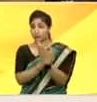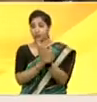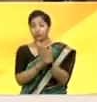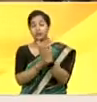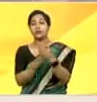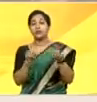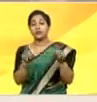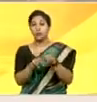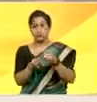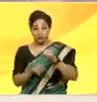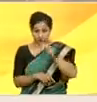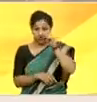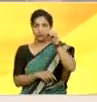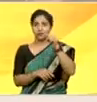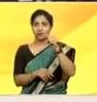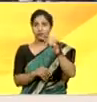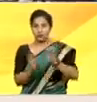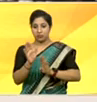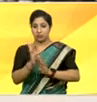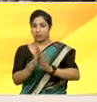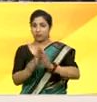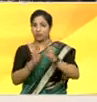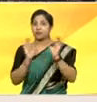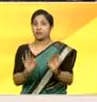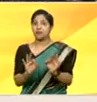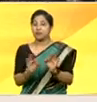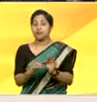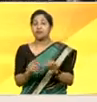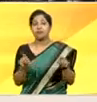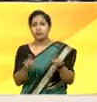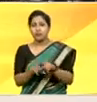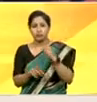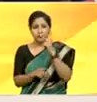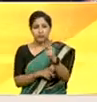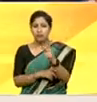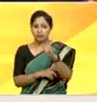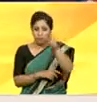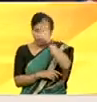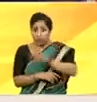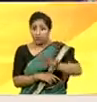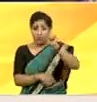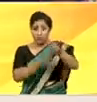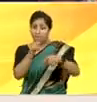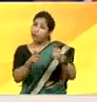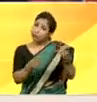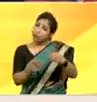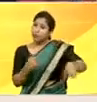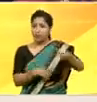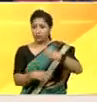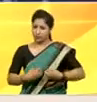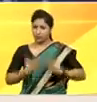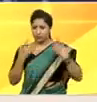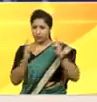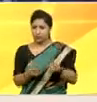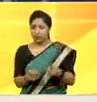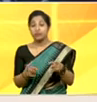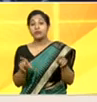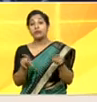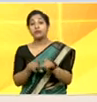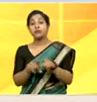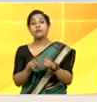जिस तरह गौरवगान हो रहा है, उससे किस भारतीय को खुशी नहीं होगी? अब जैसे